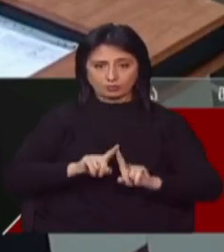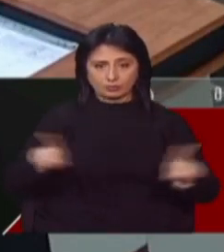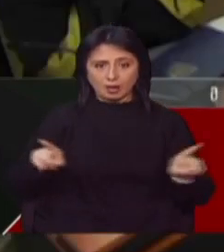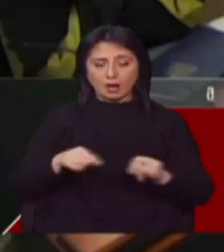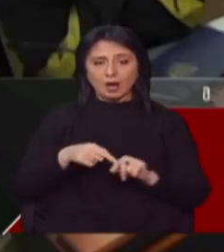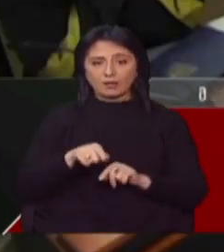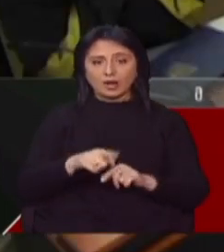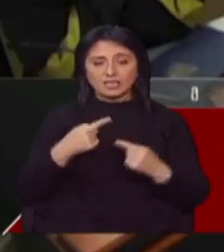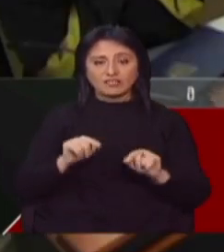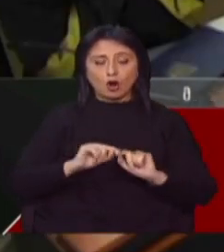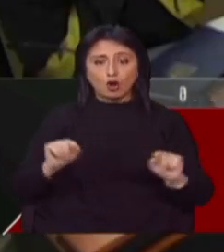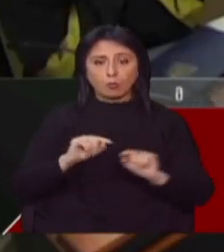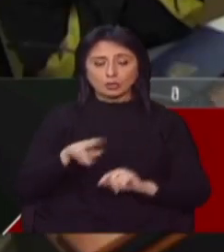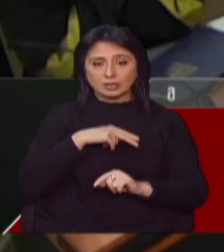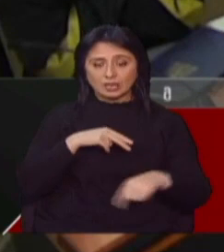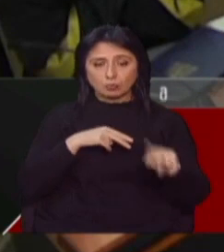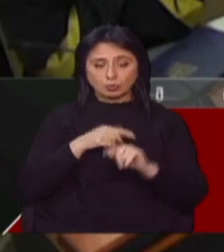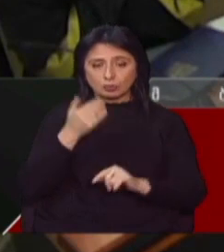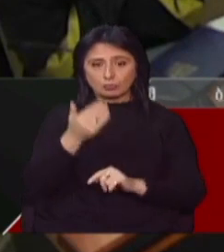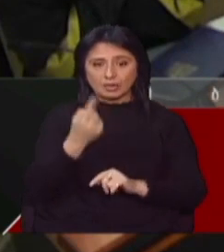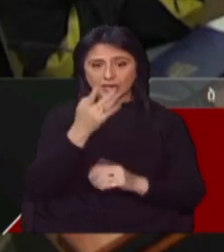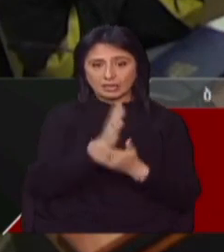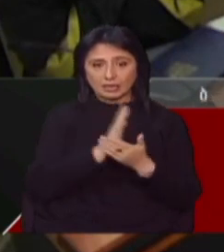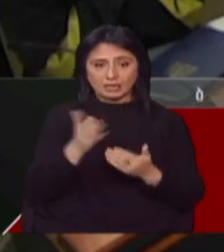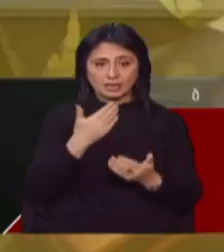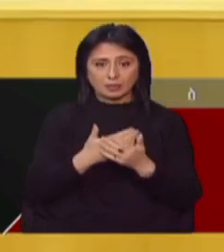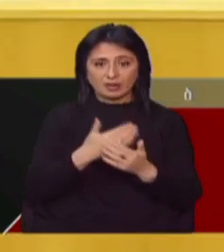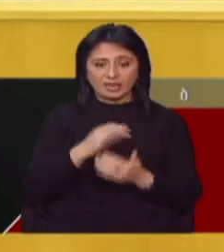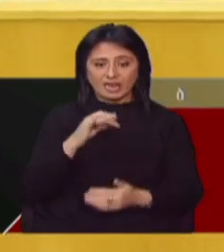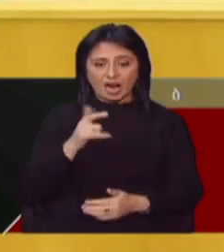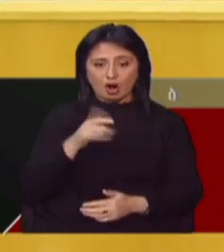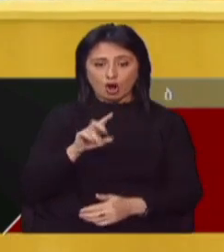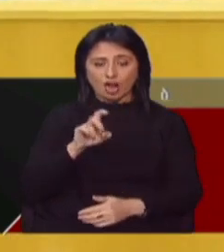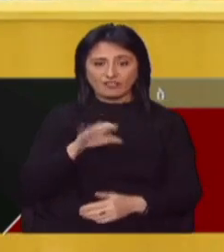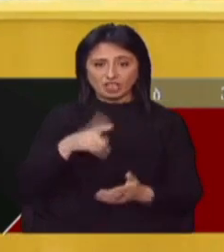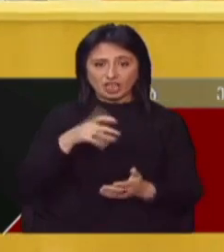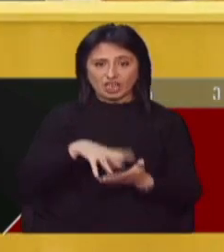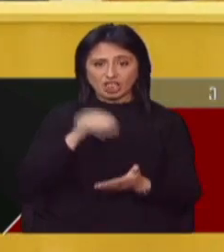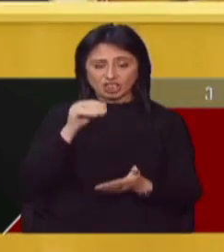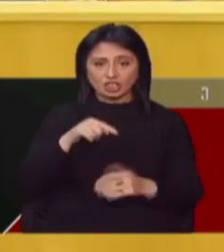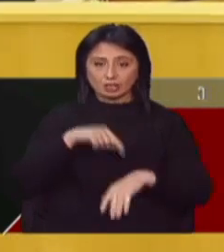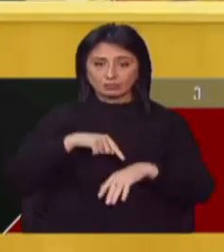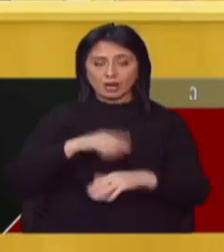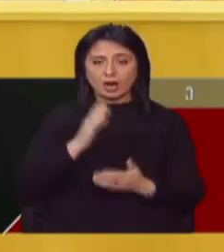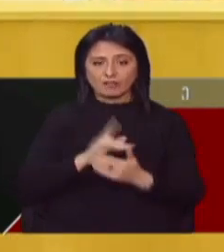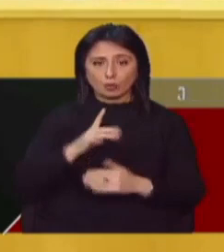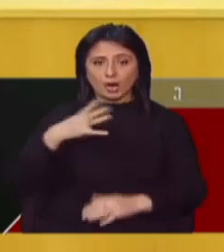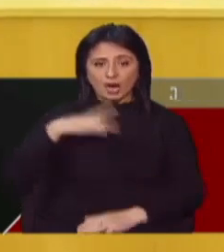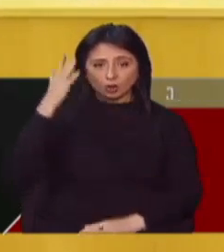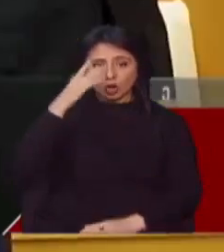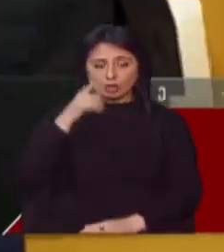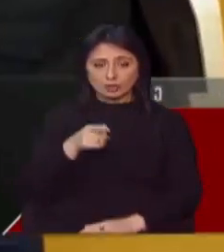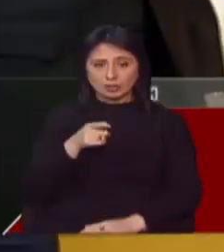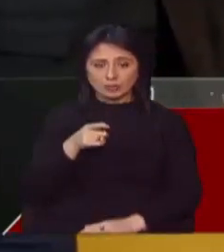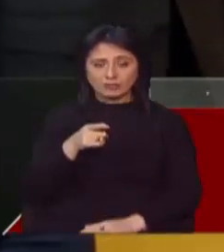რაც შეეხება სხვა ოპოზიციონერ დეპუტატებს, მათ ერთ ნაწილს, მაგალითად იაგო ხვიჩიას და გირს განცდა აქვს, რომ ქართულმა